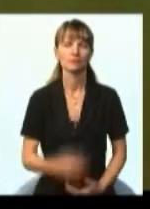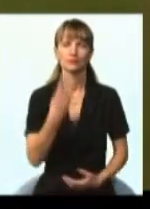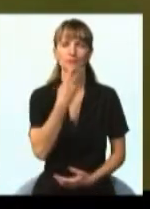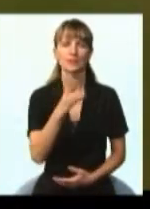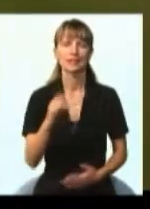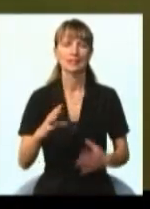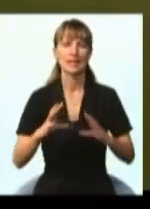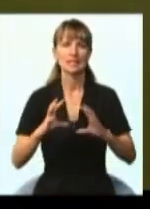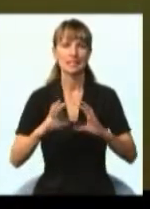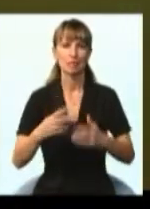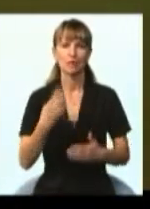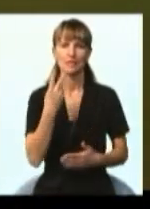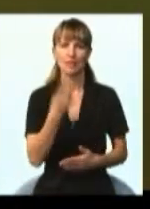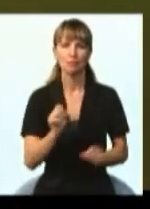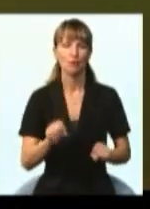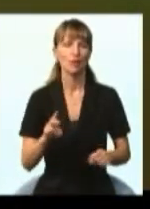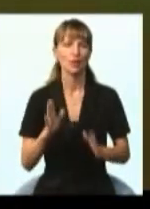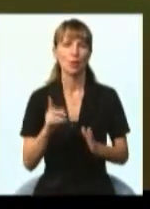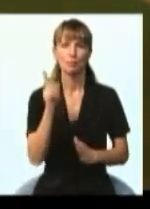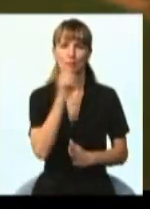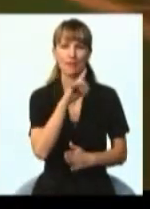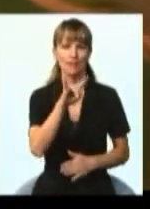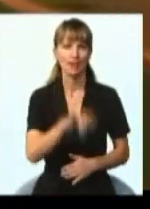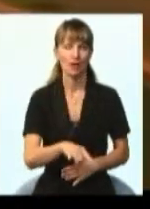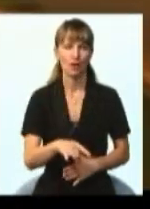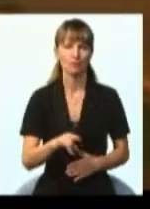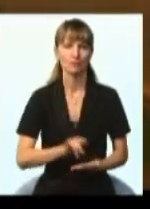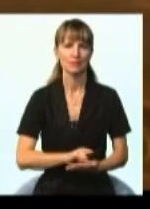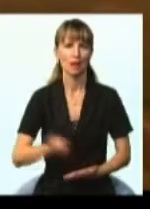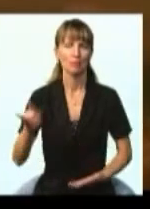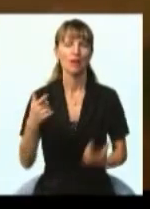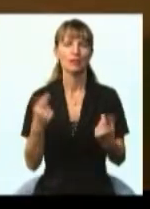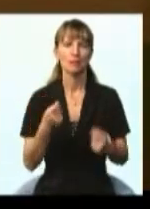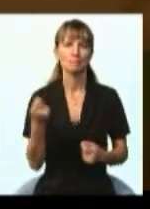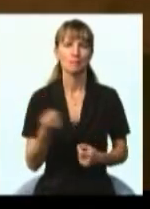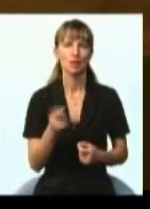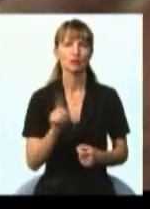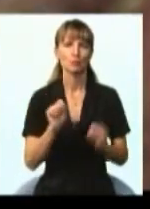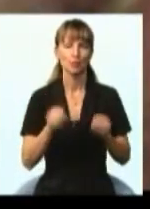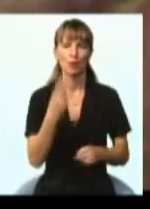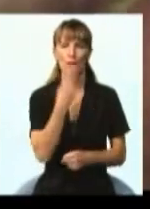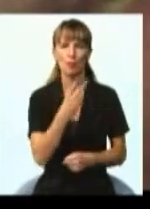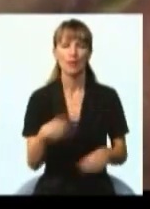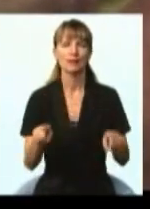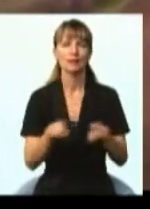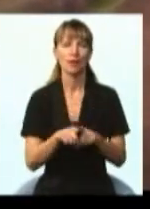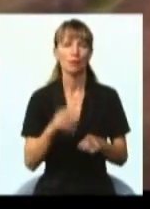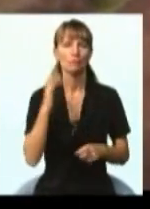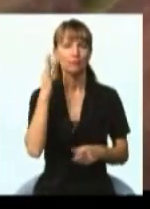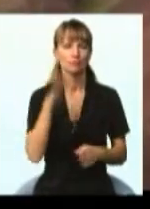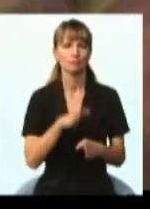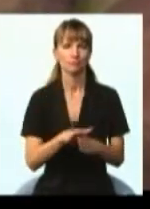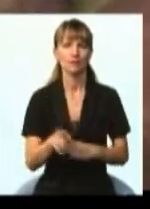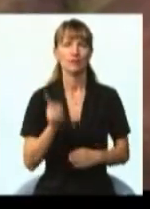Подивитися на землю зверху можна не лише з маленького віконечка кабіни літака, де зовсім мало чого можна побачити. Таку мрію цілком